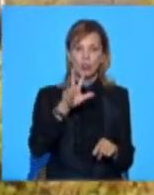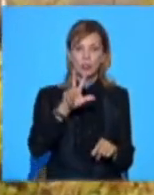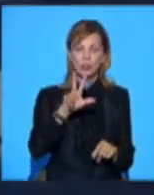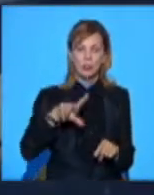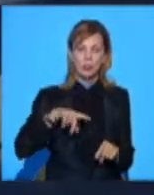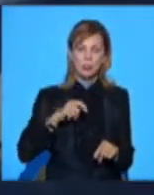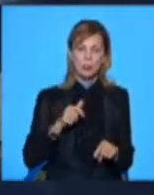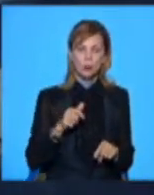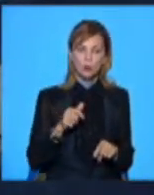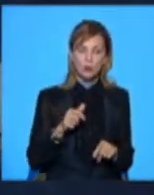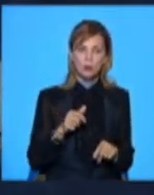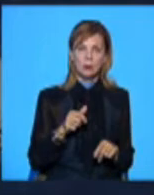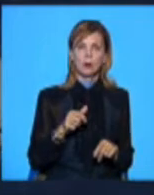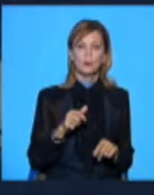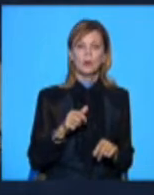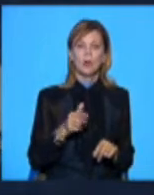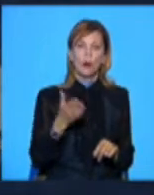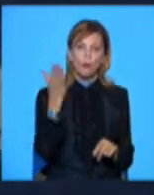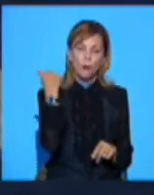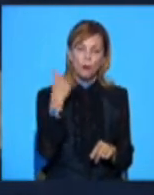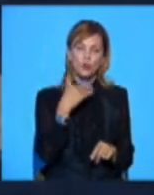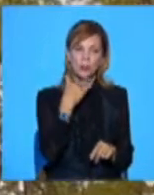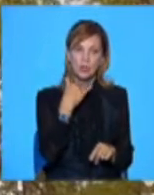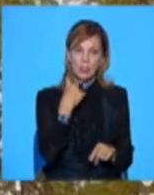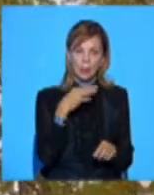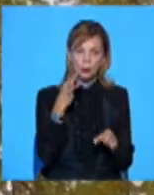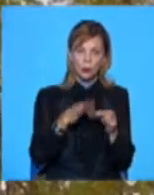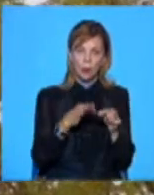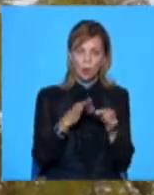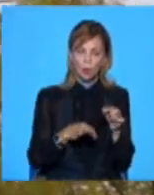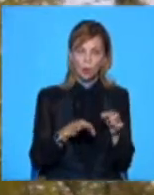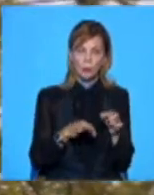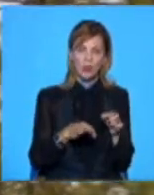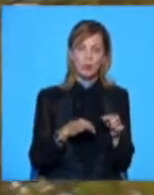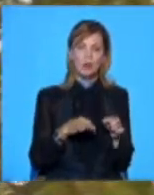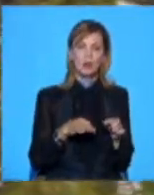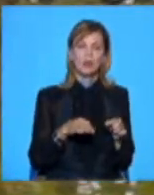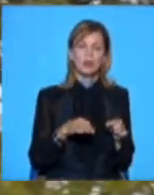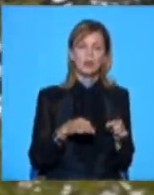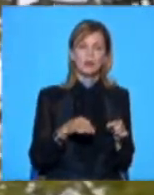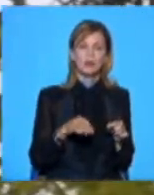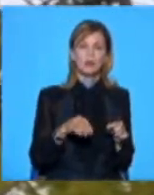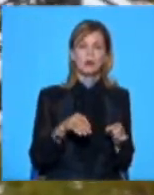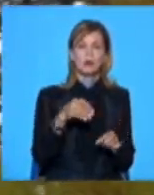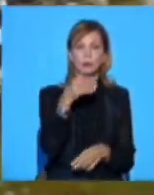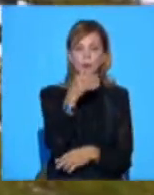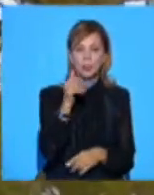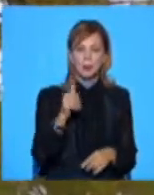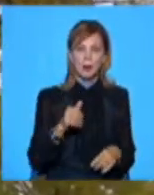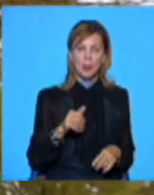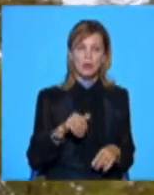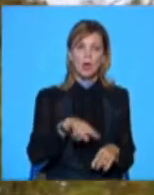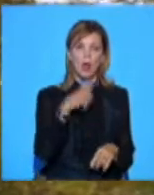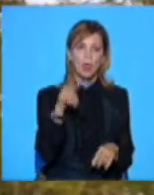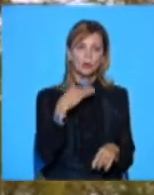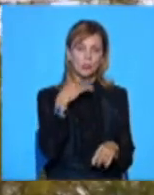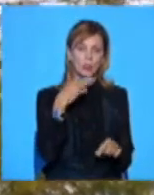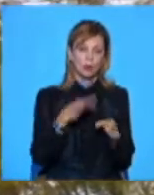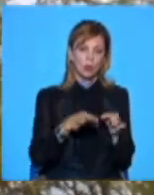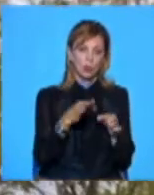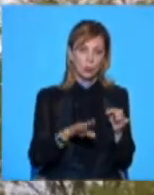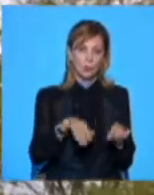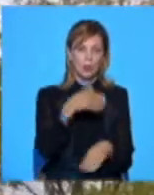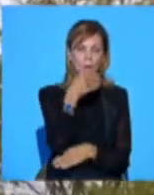sunt Gheorghe Dulcea, fostul director economic și director general al RAN, Constantin Gheorghe Silviu, fost director economic adjunct în